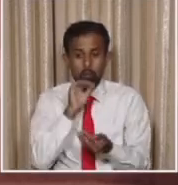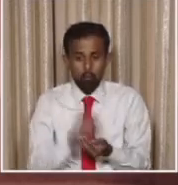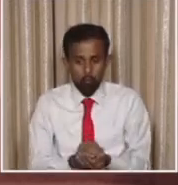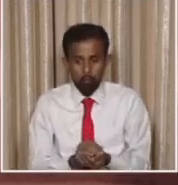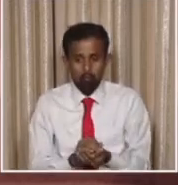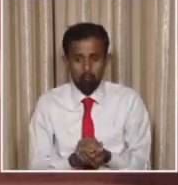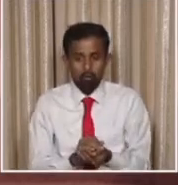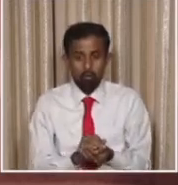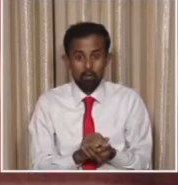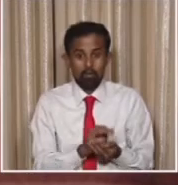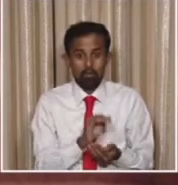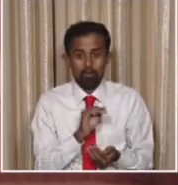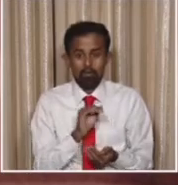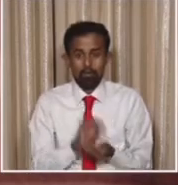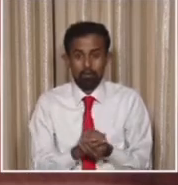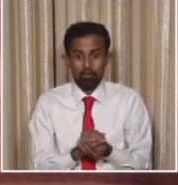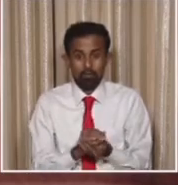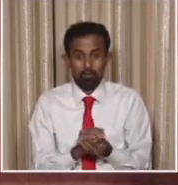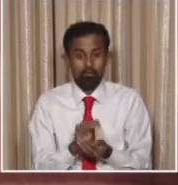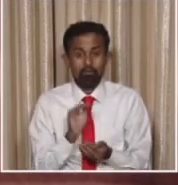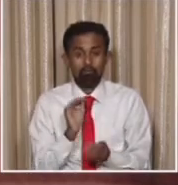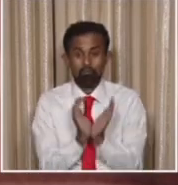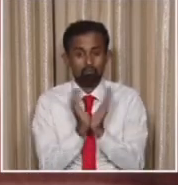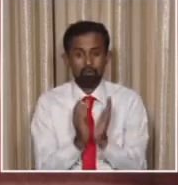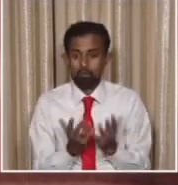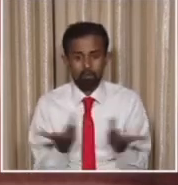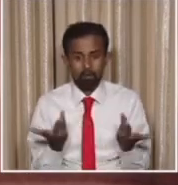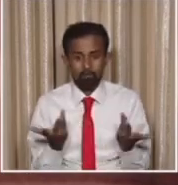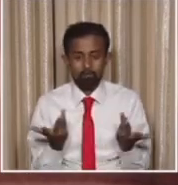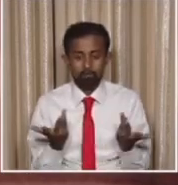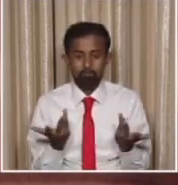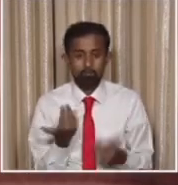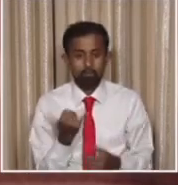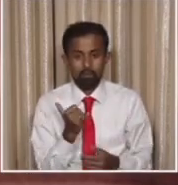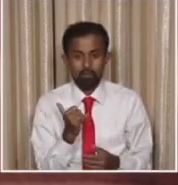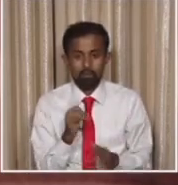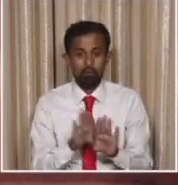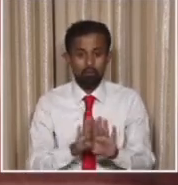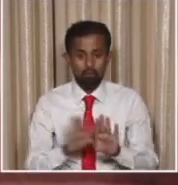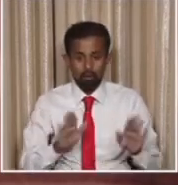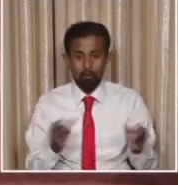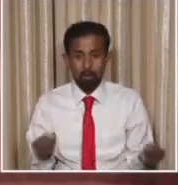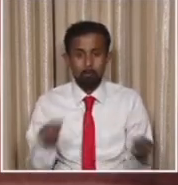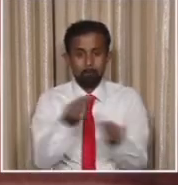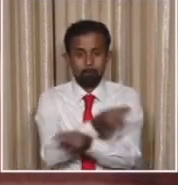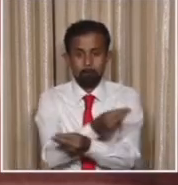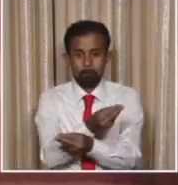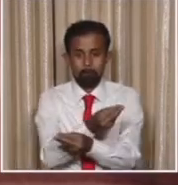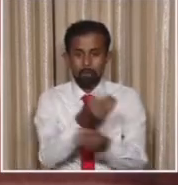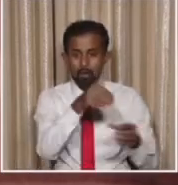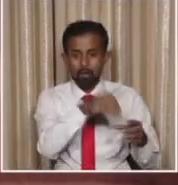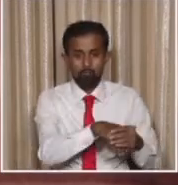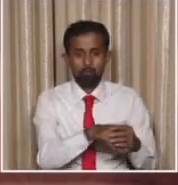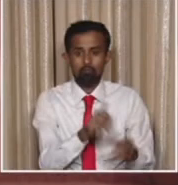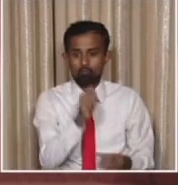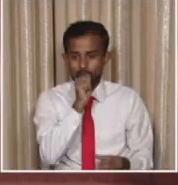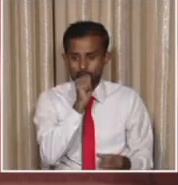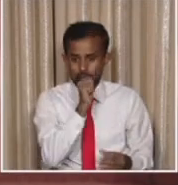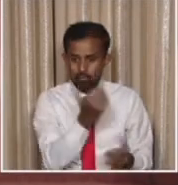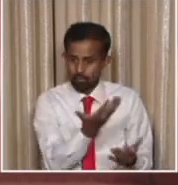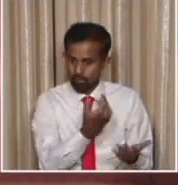කියන්නේ සංරක්ෂිත වනාන්තර නෙවෙයි. රක්ෂිත වනාන්තරවල යම් කිසි කලමනාකරණ ගිවිසුමකට එළබෙන්න පුළුවන් පානීය ජලය